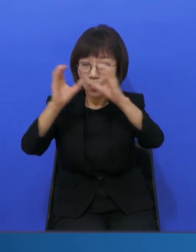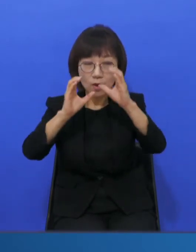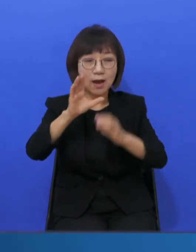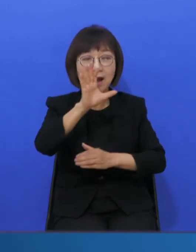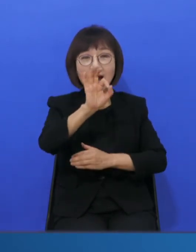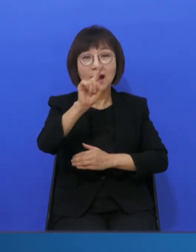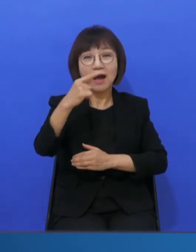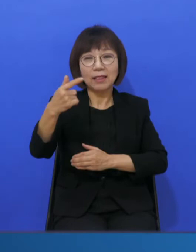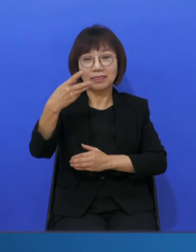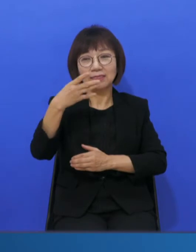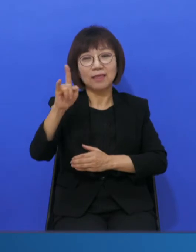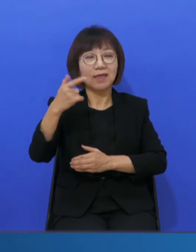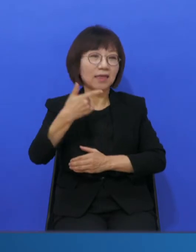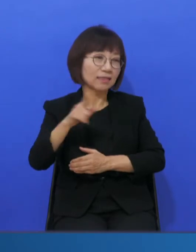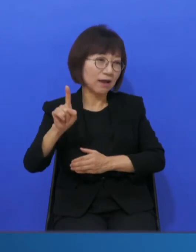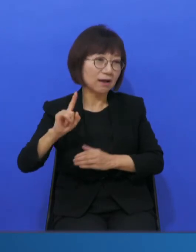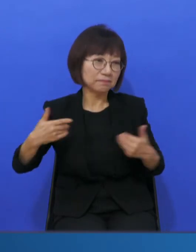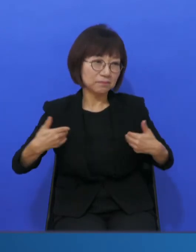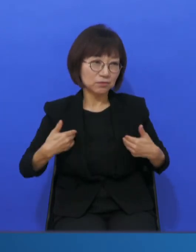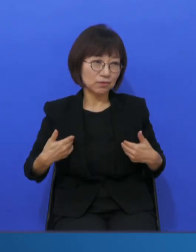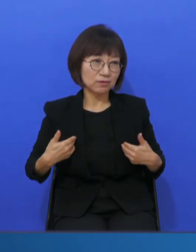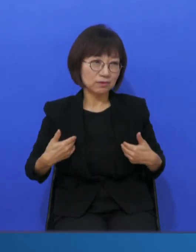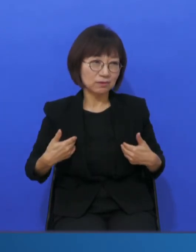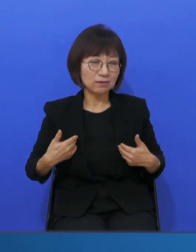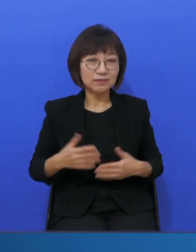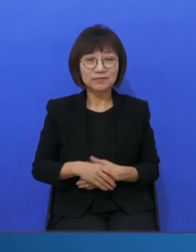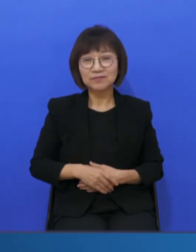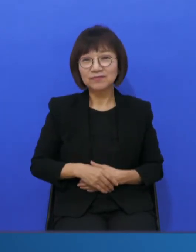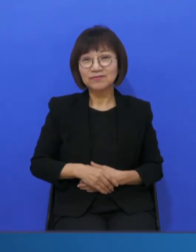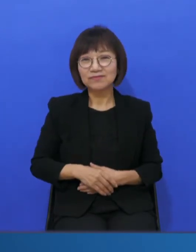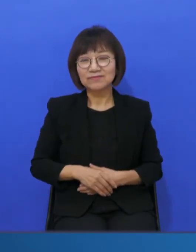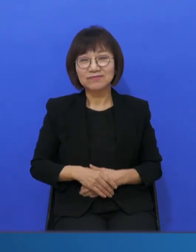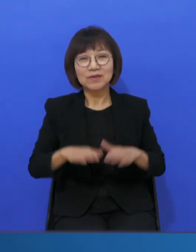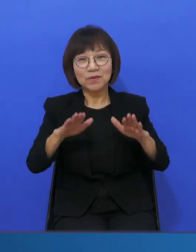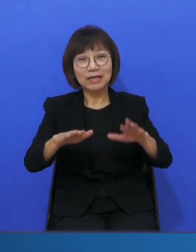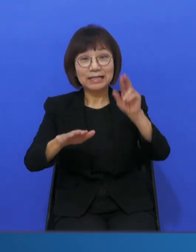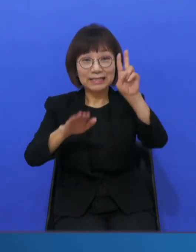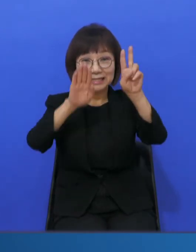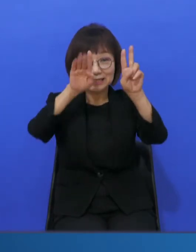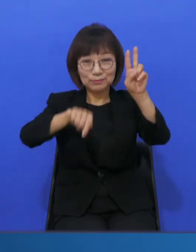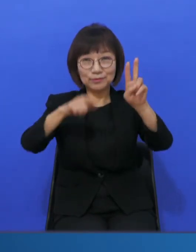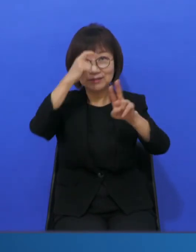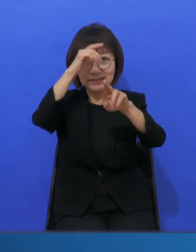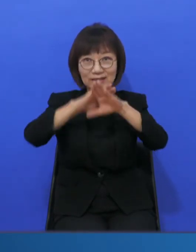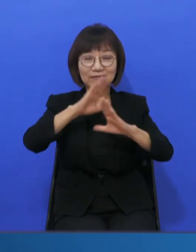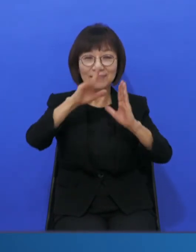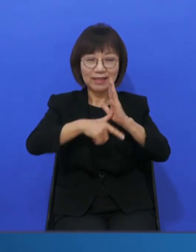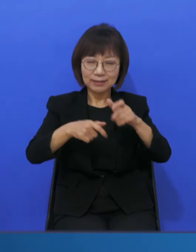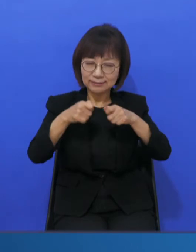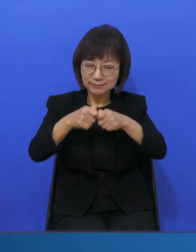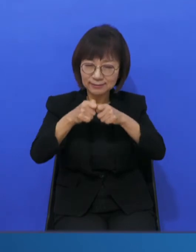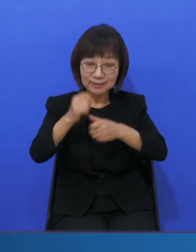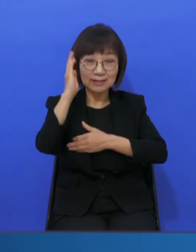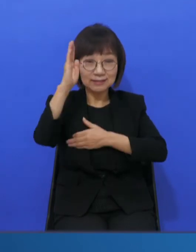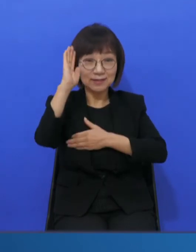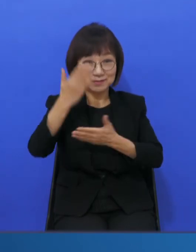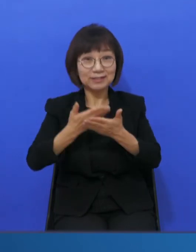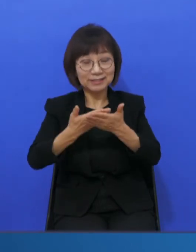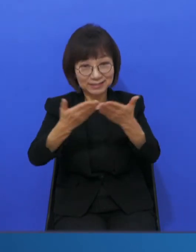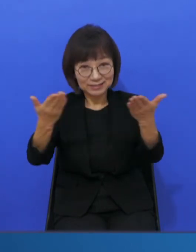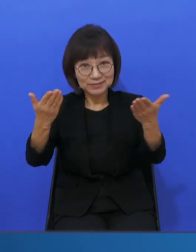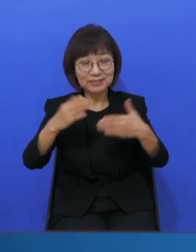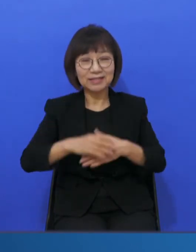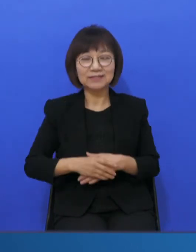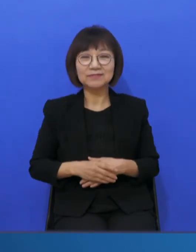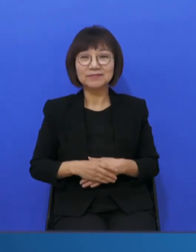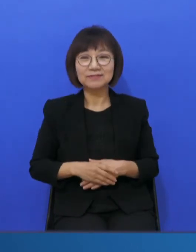And so all these blessings that God gives, why must it be that way? 오늘 2부 예배 때 좀 자세히 설명하겠습니다. I will explain that in detail during the second